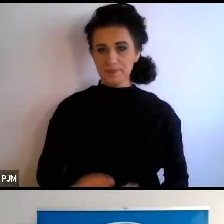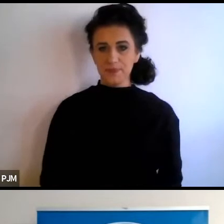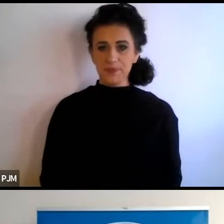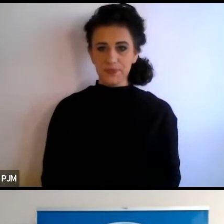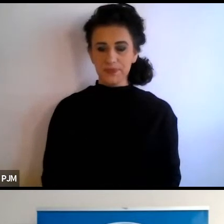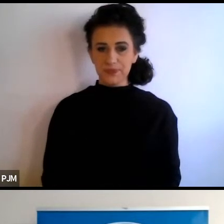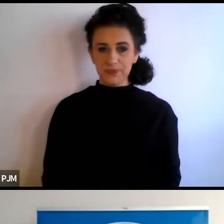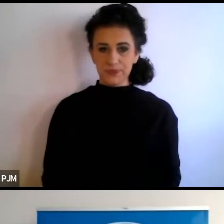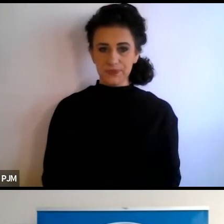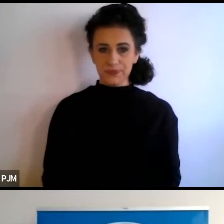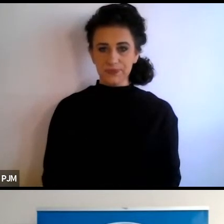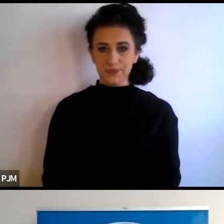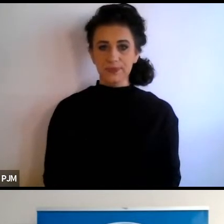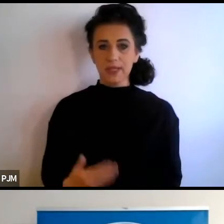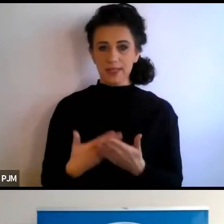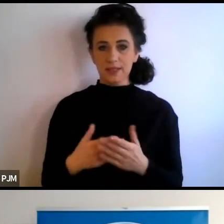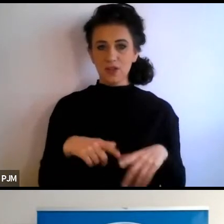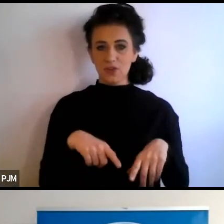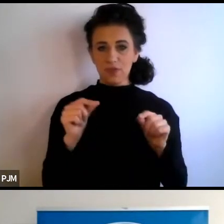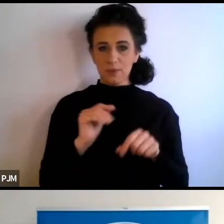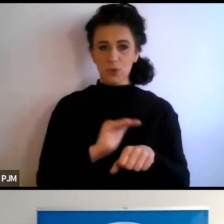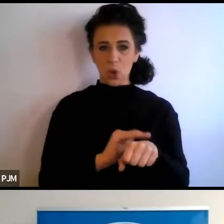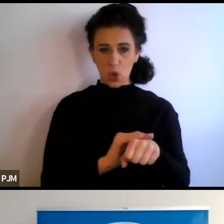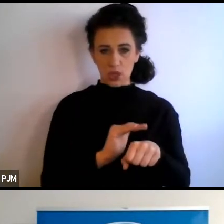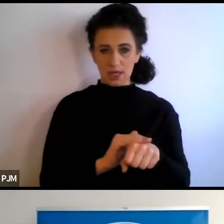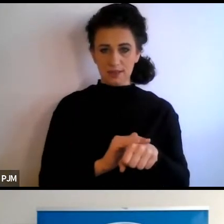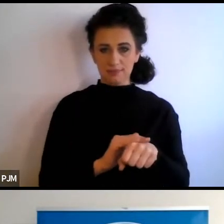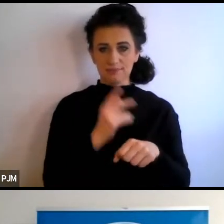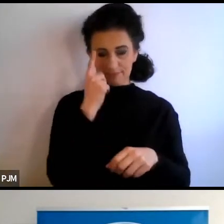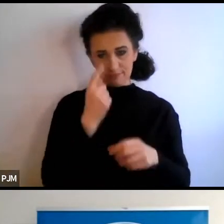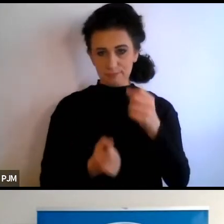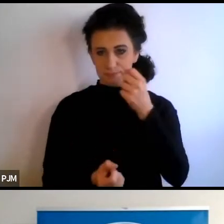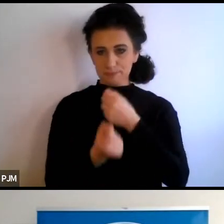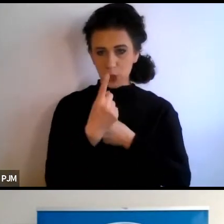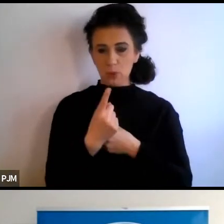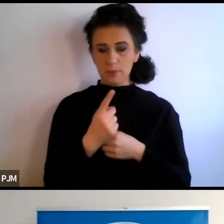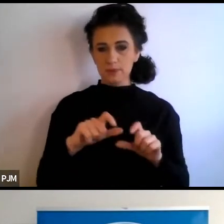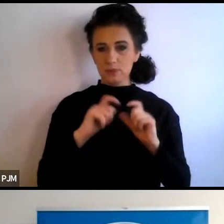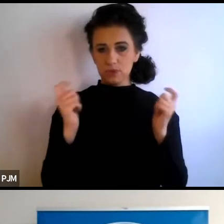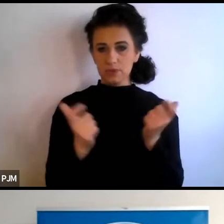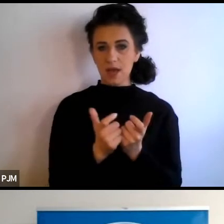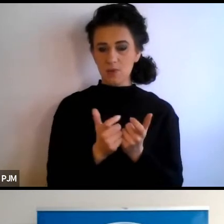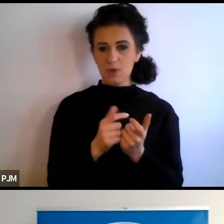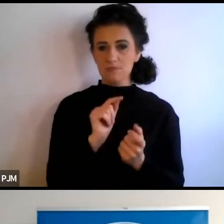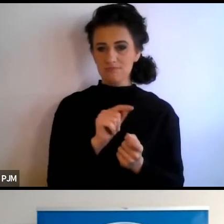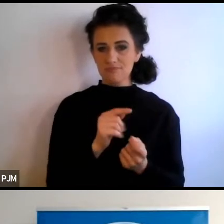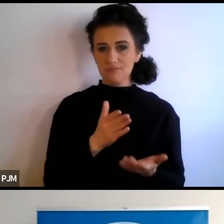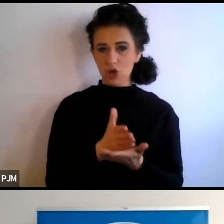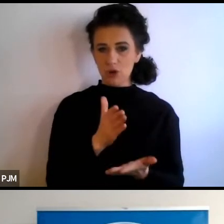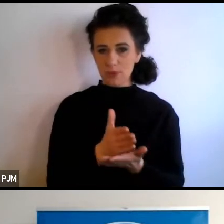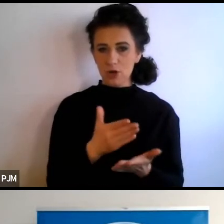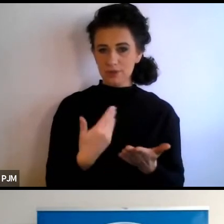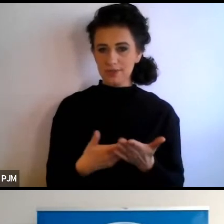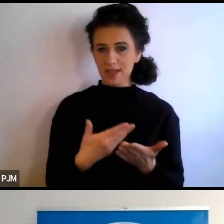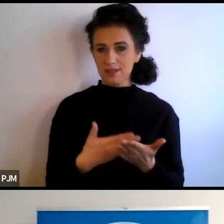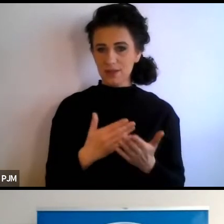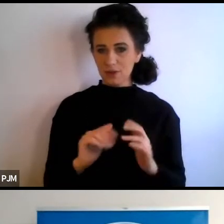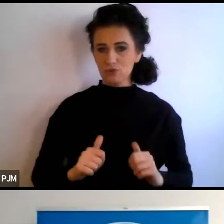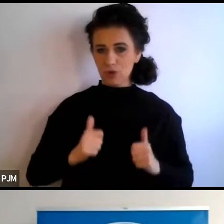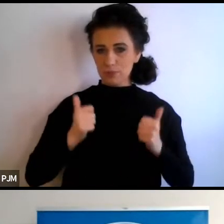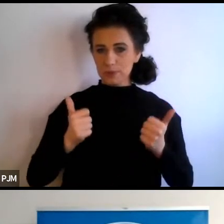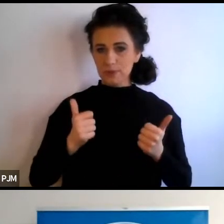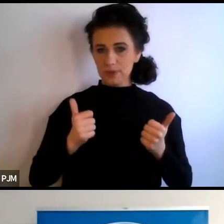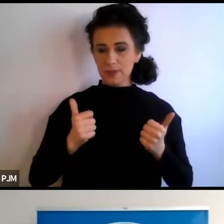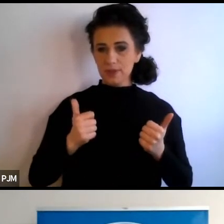wolała kolegów. Cała ta idea ma też służyć temu, żeby